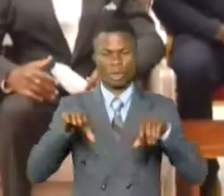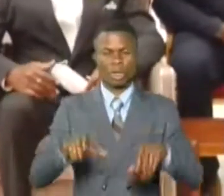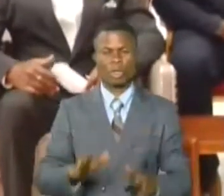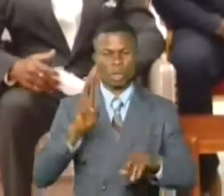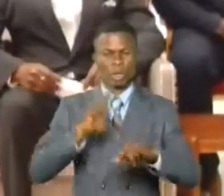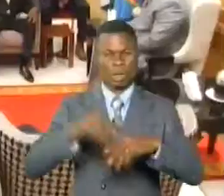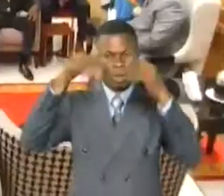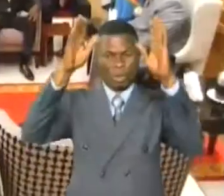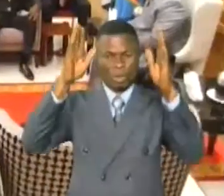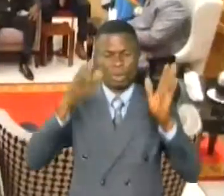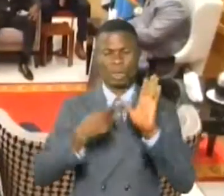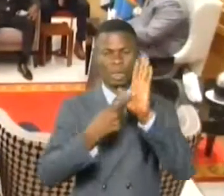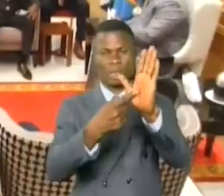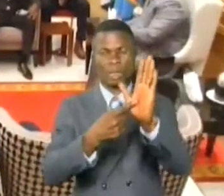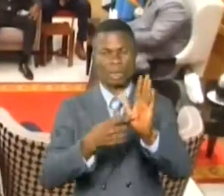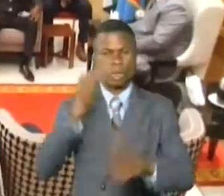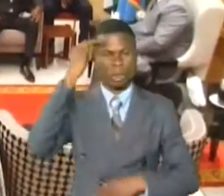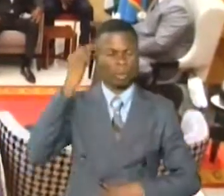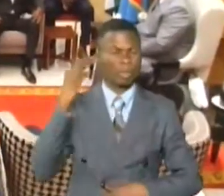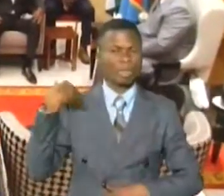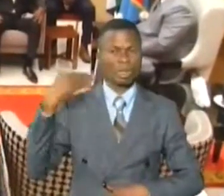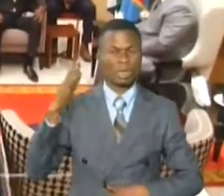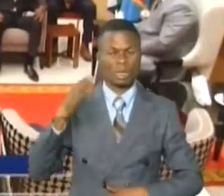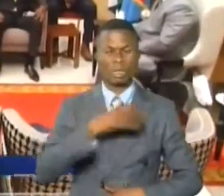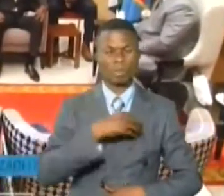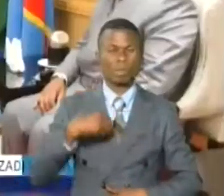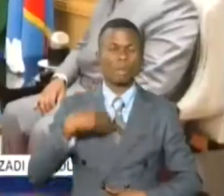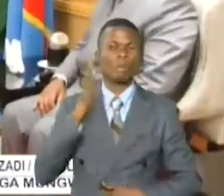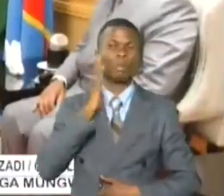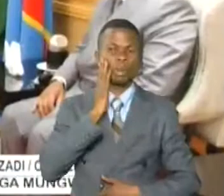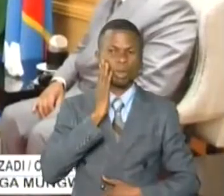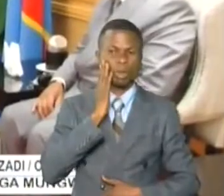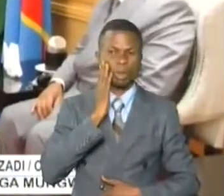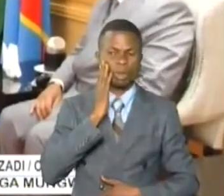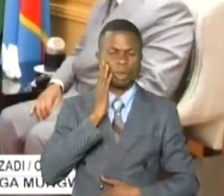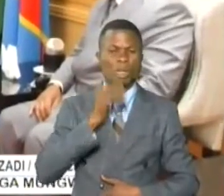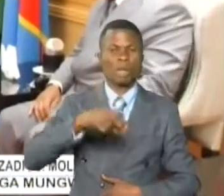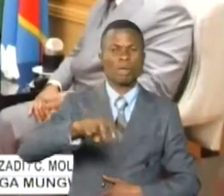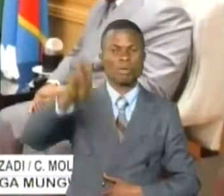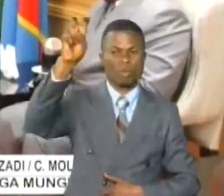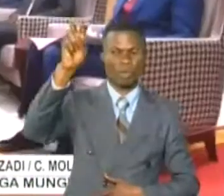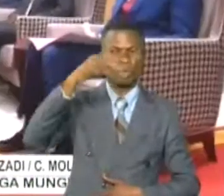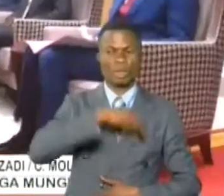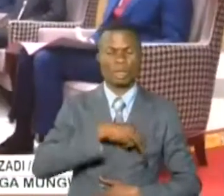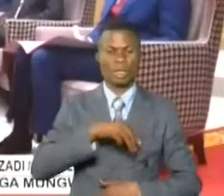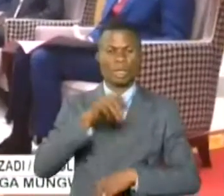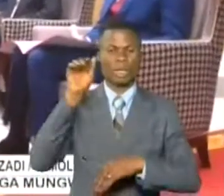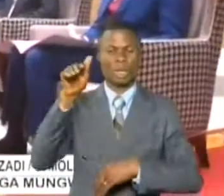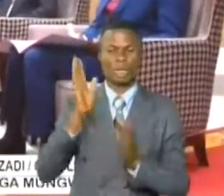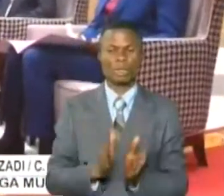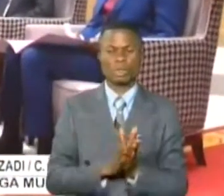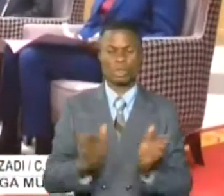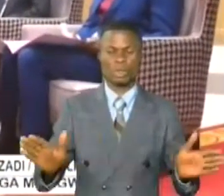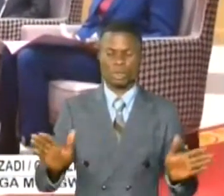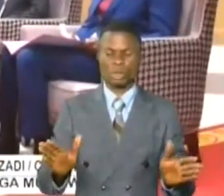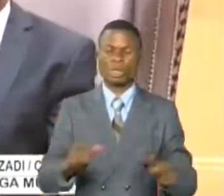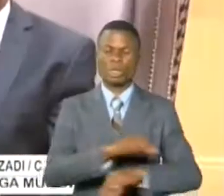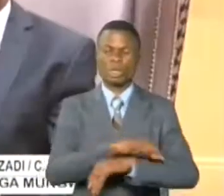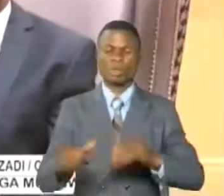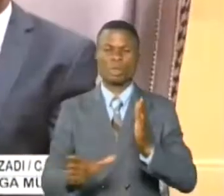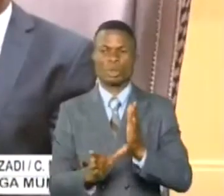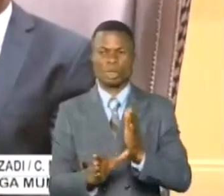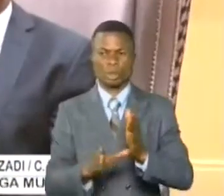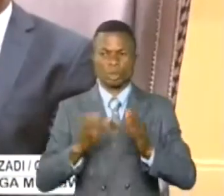l'étranger représentant la ministre d'État Marie Toumba Zéza en mission et les directeurs de cabinet Aïe du chef de l'État Désiré